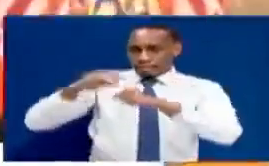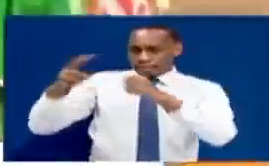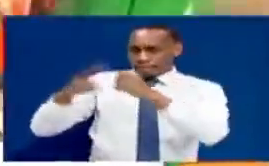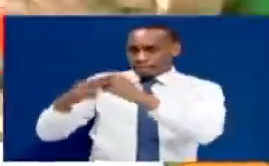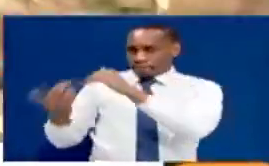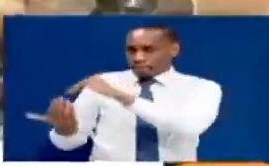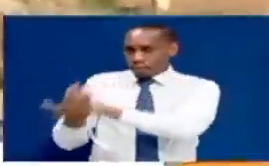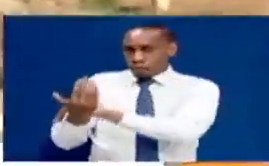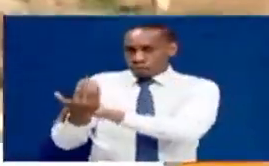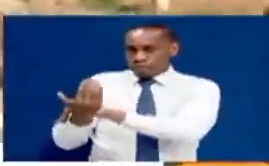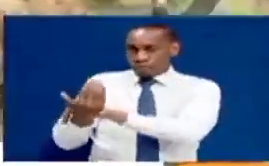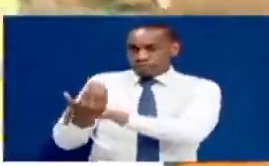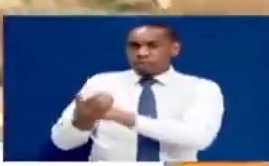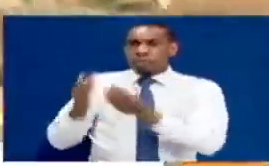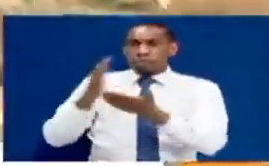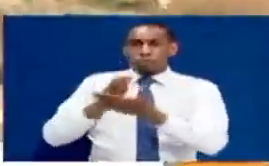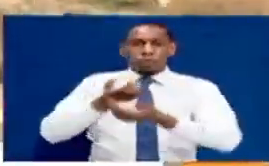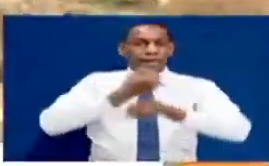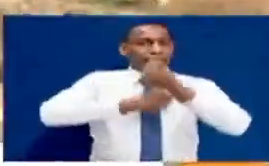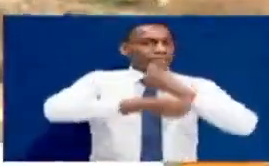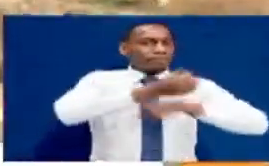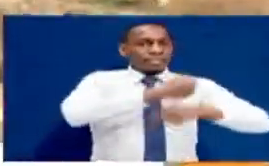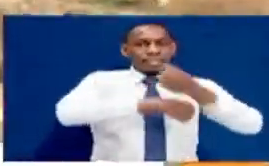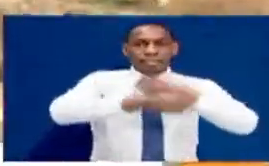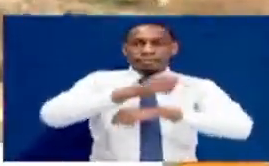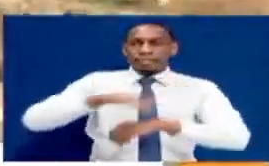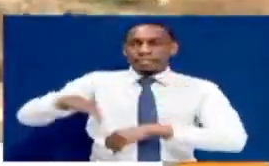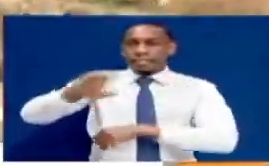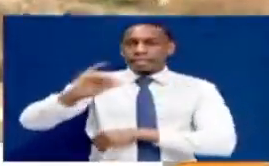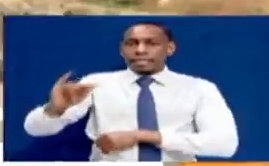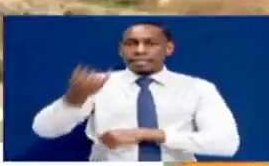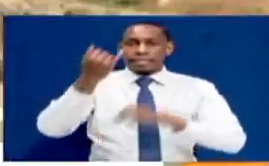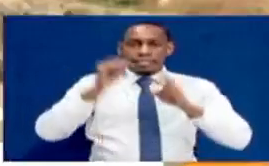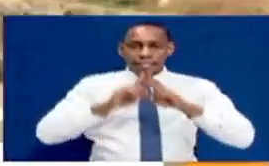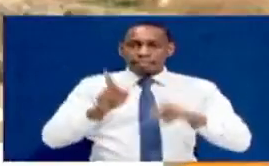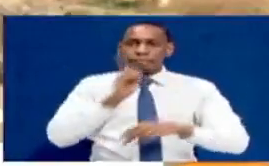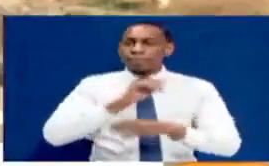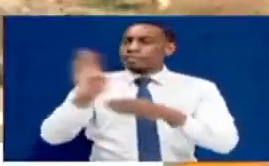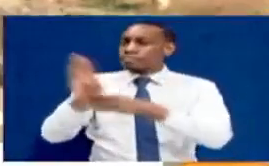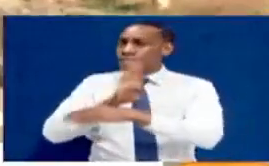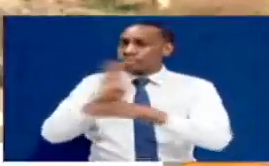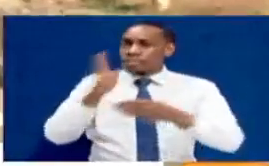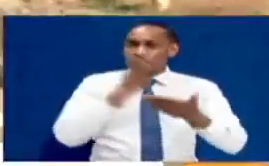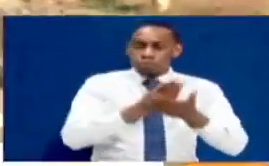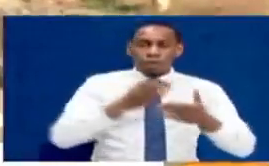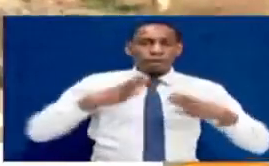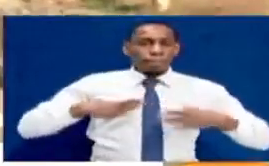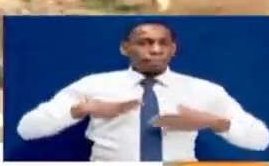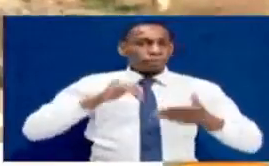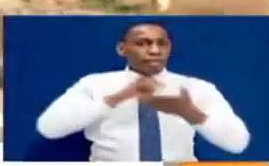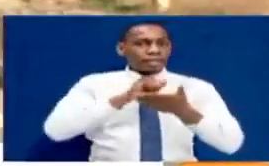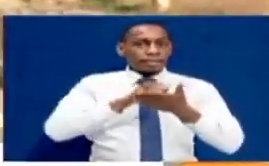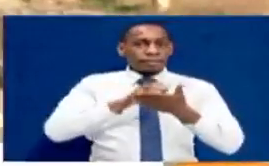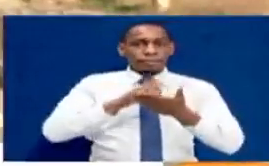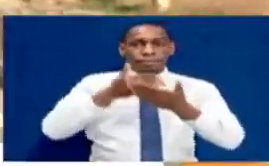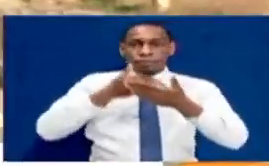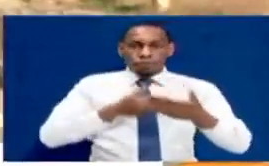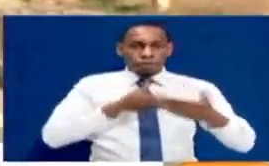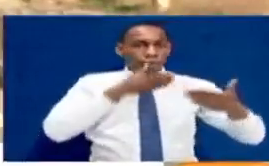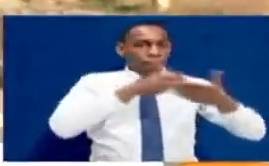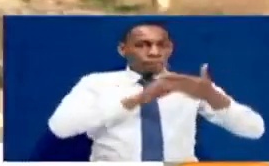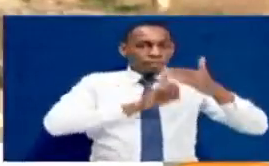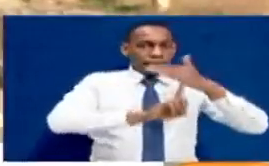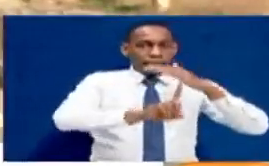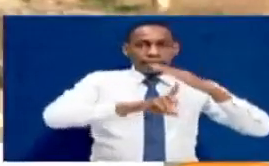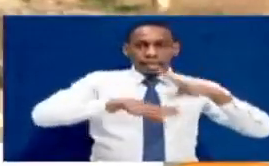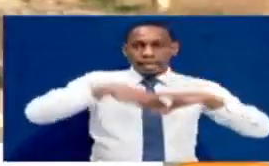moja asubuhi na shughuli katika mtaa huu wa Eastleigh zimeanza kushika kasi. Wakazi ambao wamekuwa wakizuiliwa